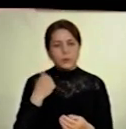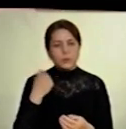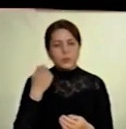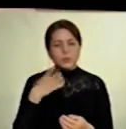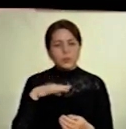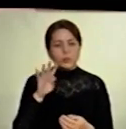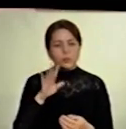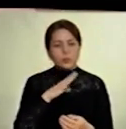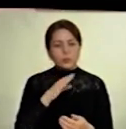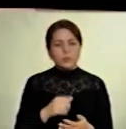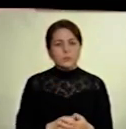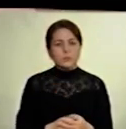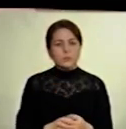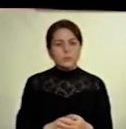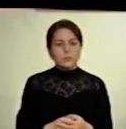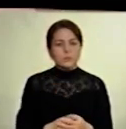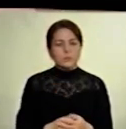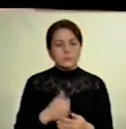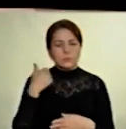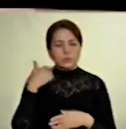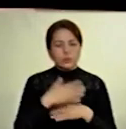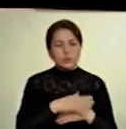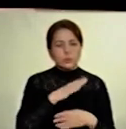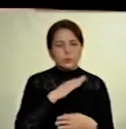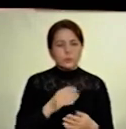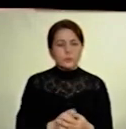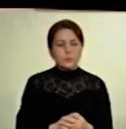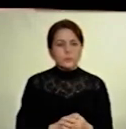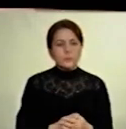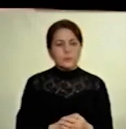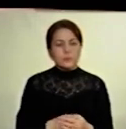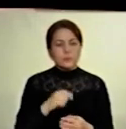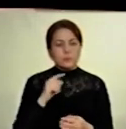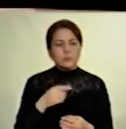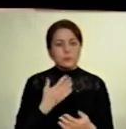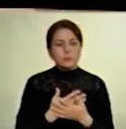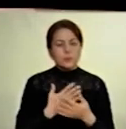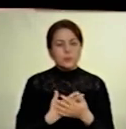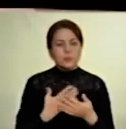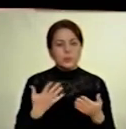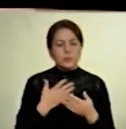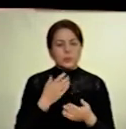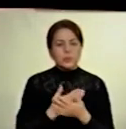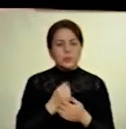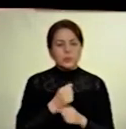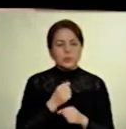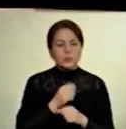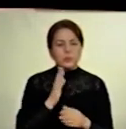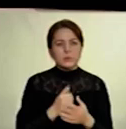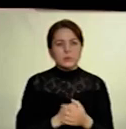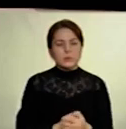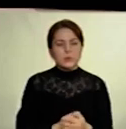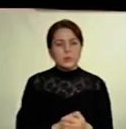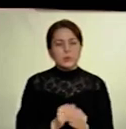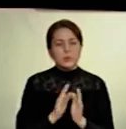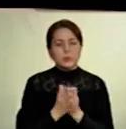44 ekan. Tushunib oldingizmi? Demak, bu masalalarda qanday ishlanadi? Demak,